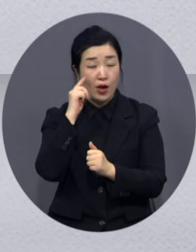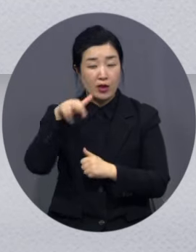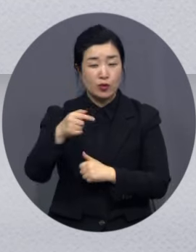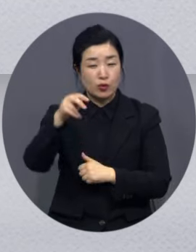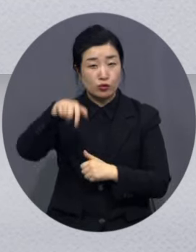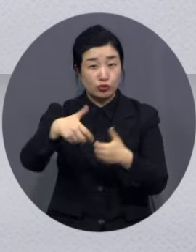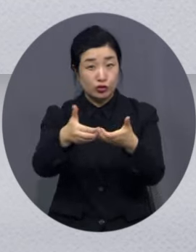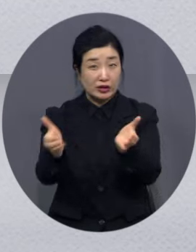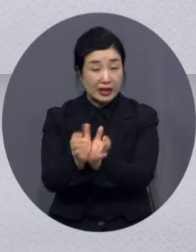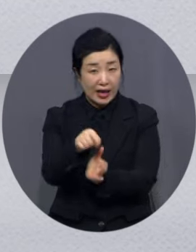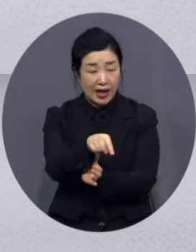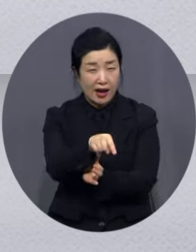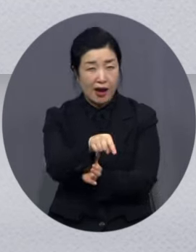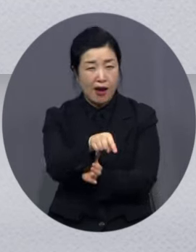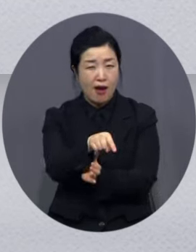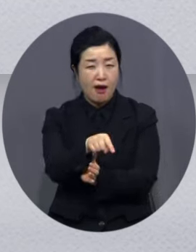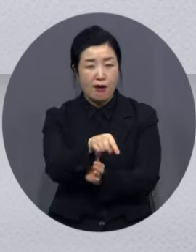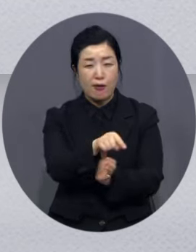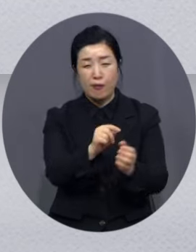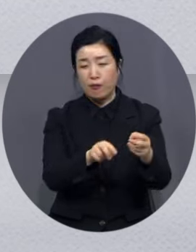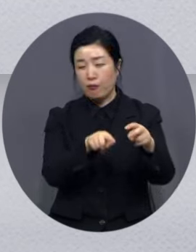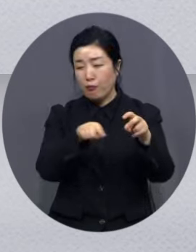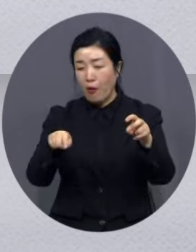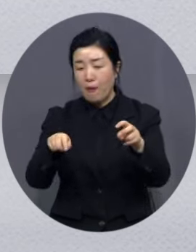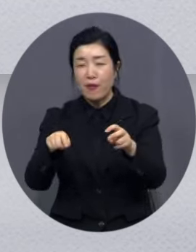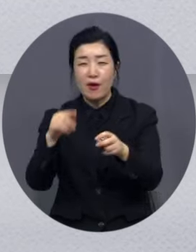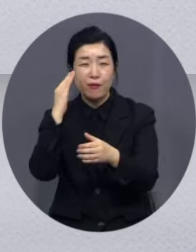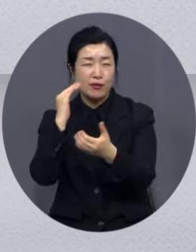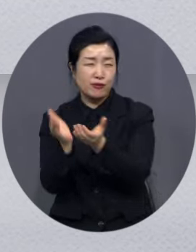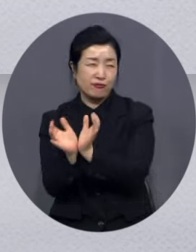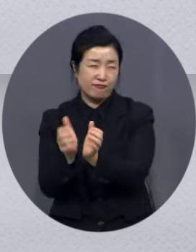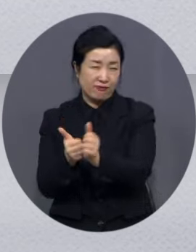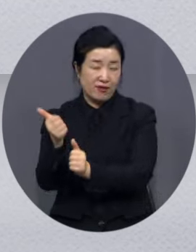지역구에서는 민주당 후보들을 지지하는 경향이